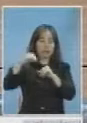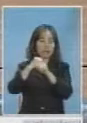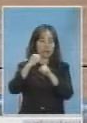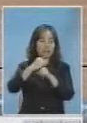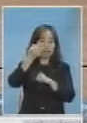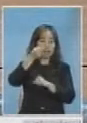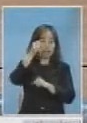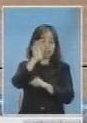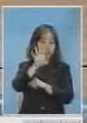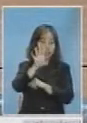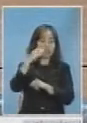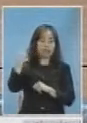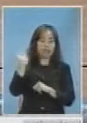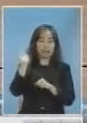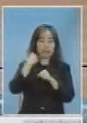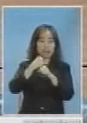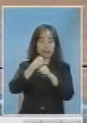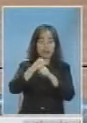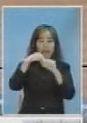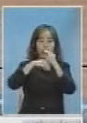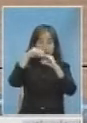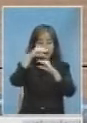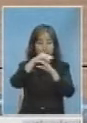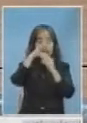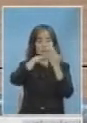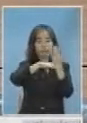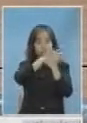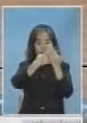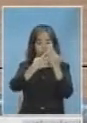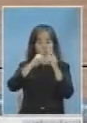ที่มีโครงการมีแผนงานซึ่ง